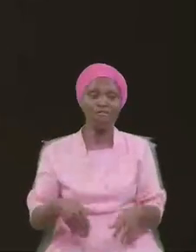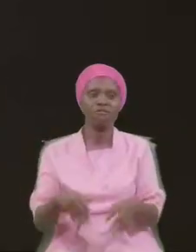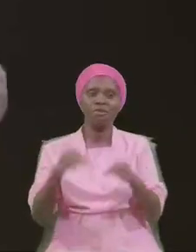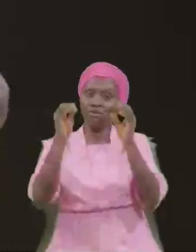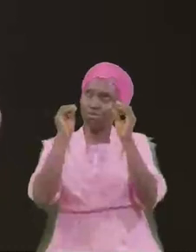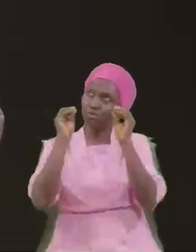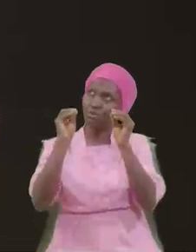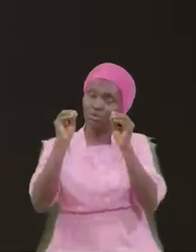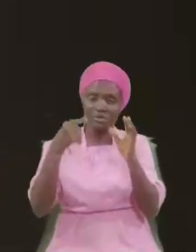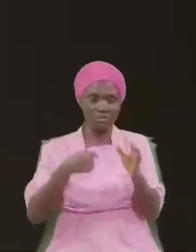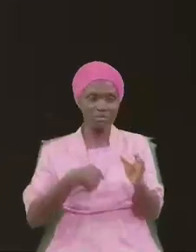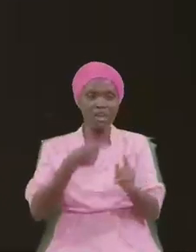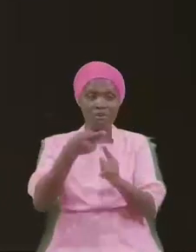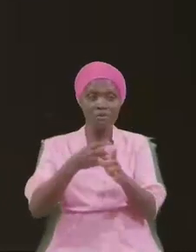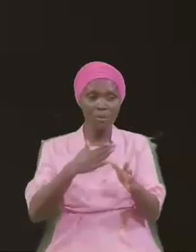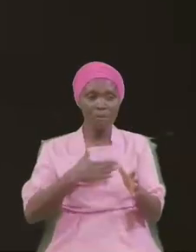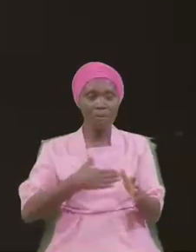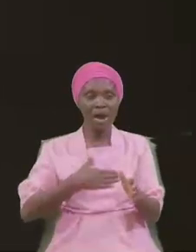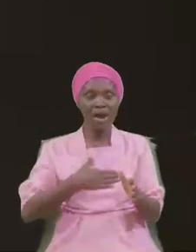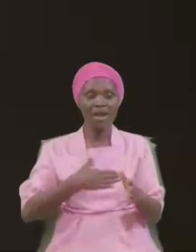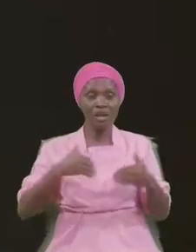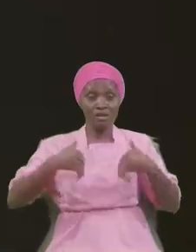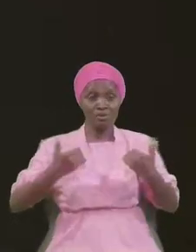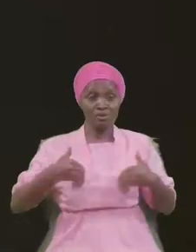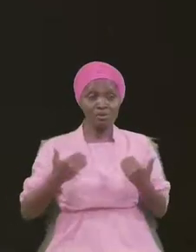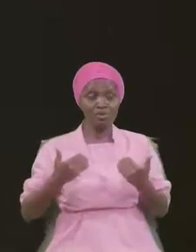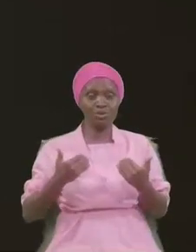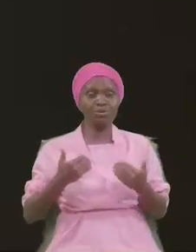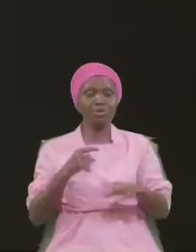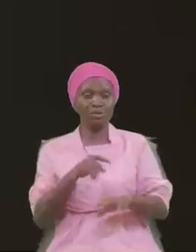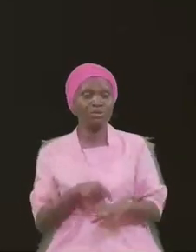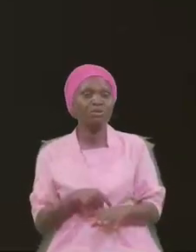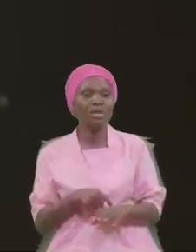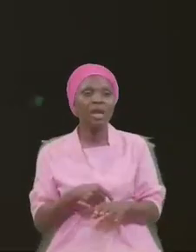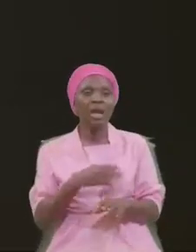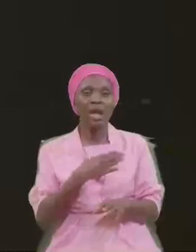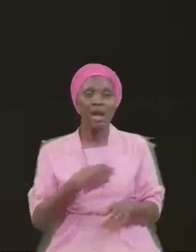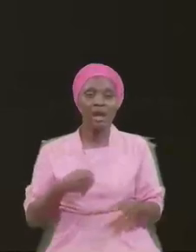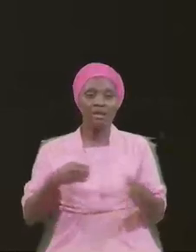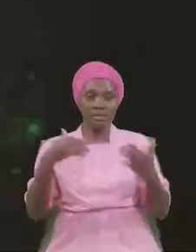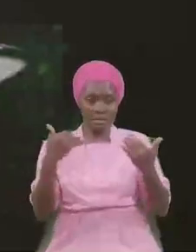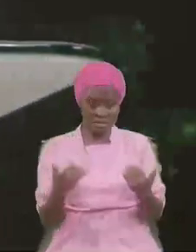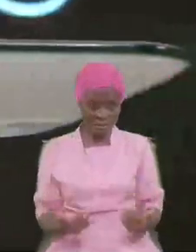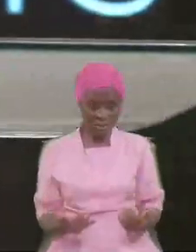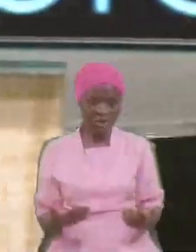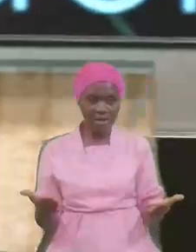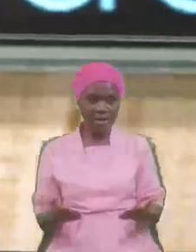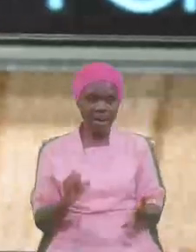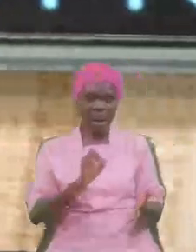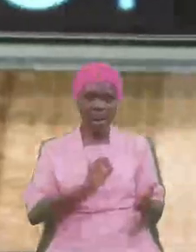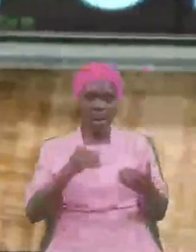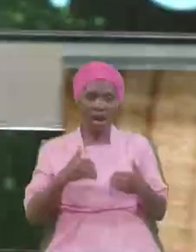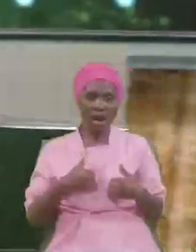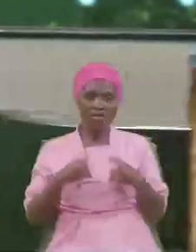ma jeunesse et jusqu'à présent, j'annonce tes merveilles. Lorsque